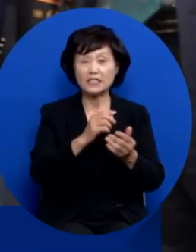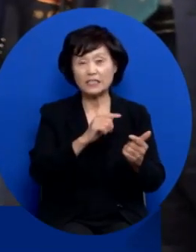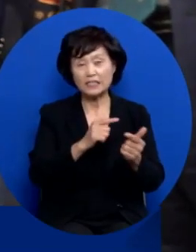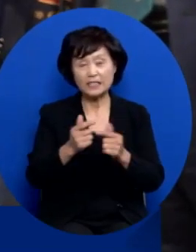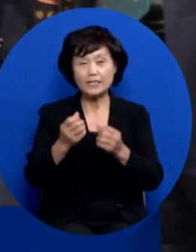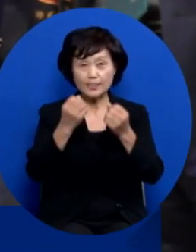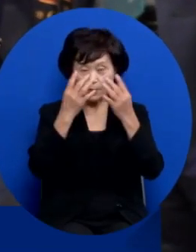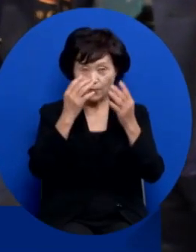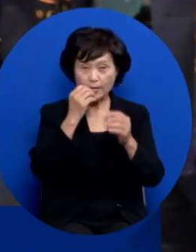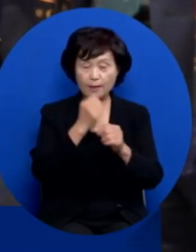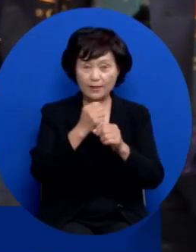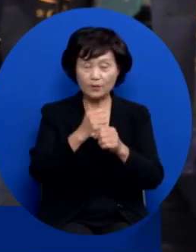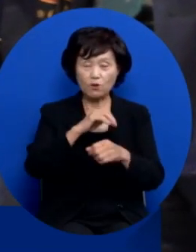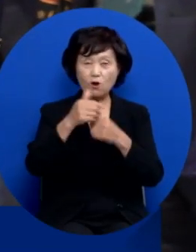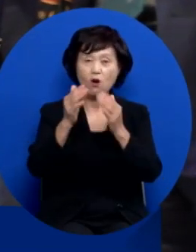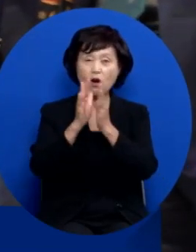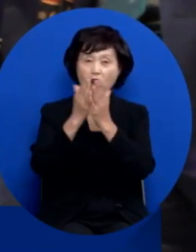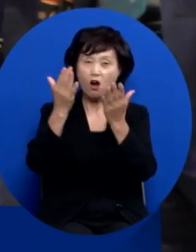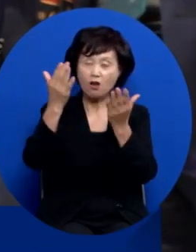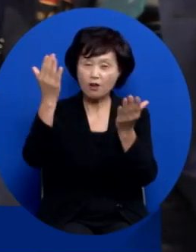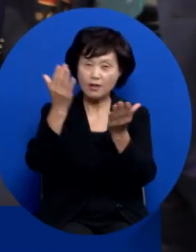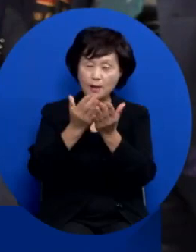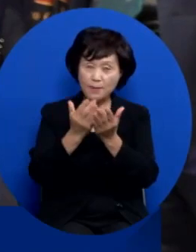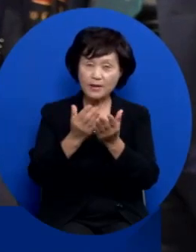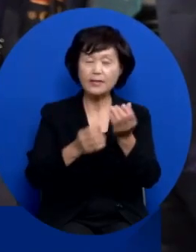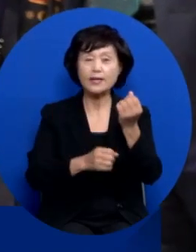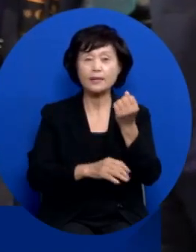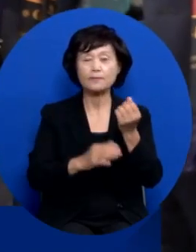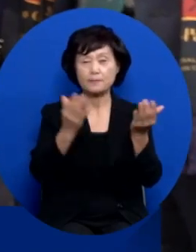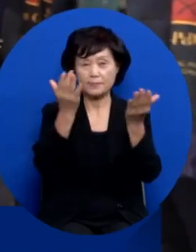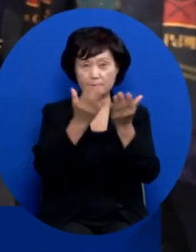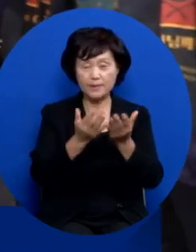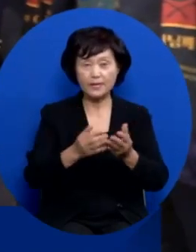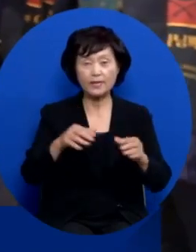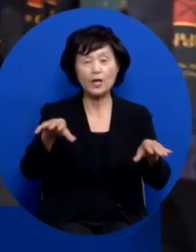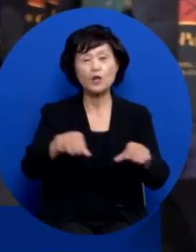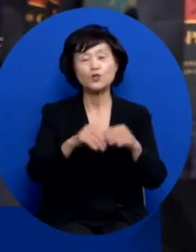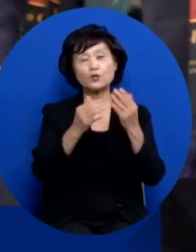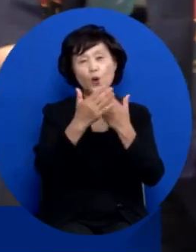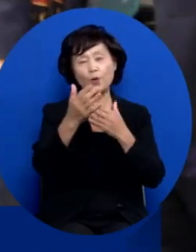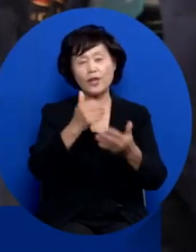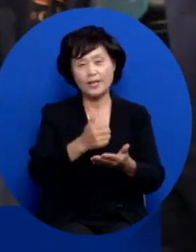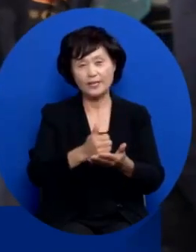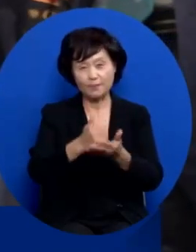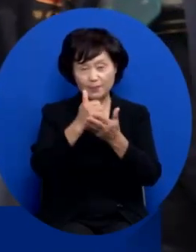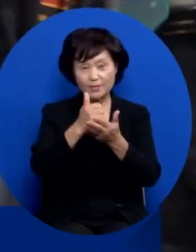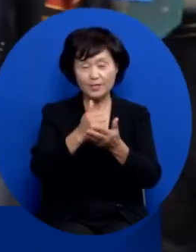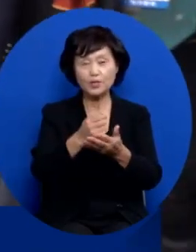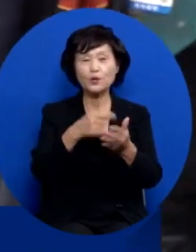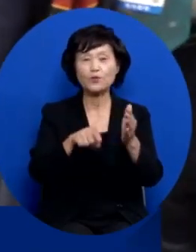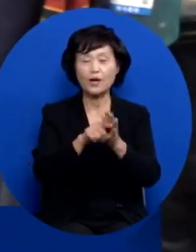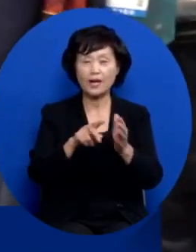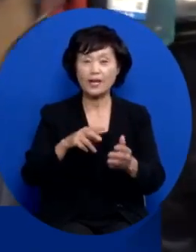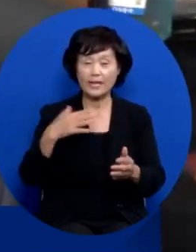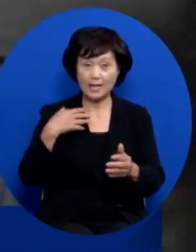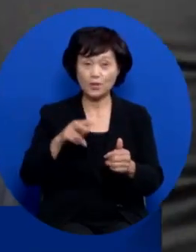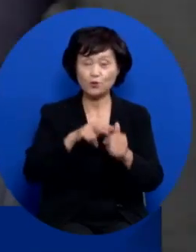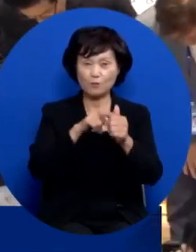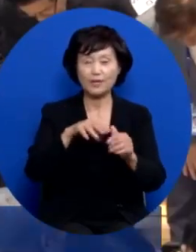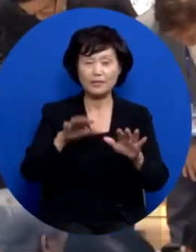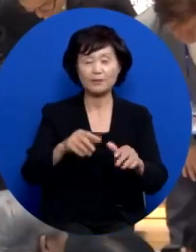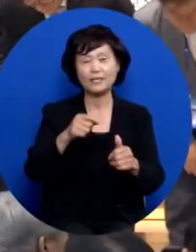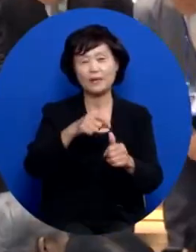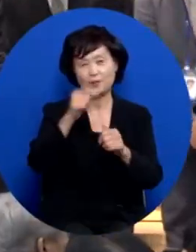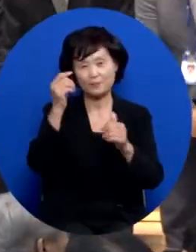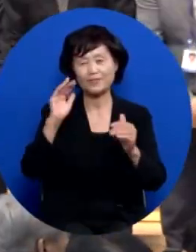새롭게 해서 성경적인 그런 바탕하에 총회를 섬겨나가고자 출마했고, 또 이번에 이렇게 당선된 것 같습니다.